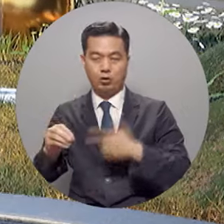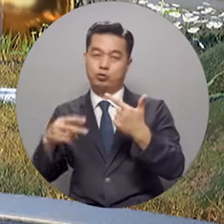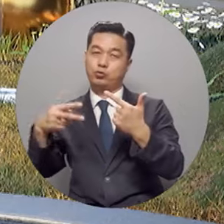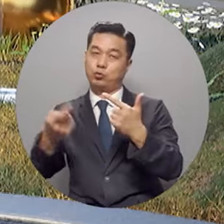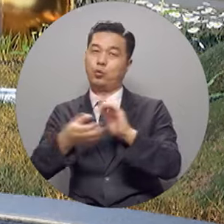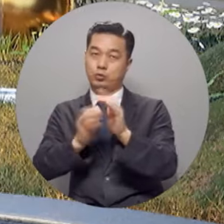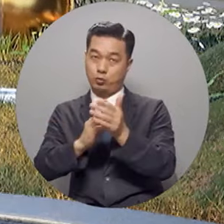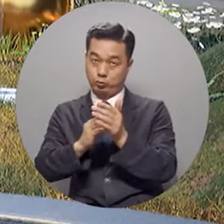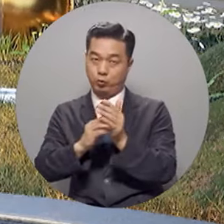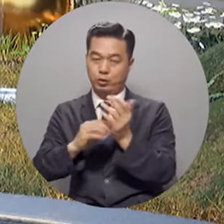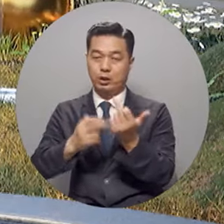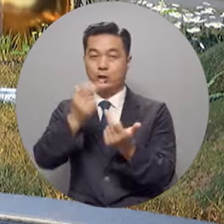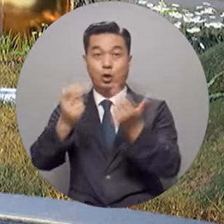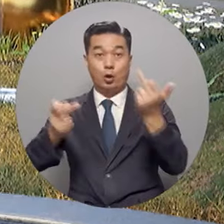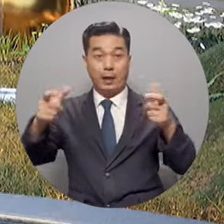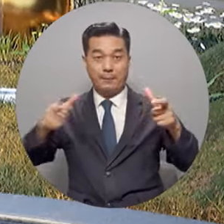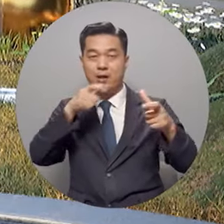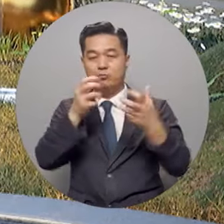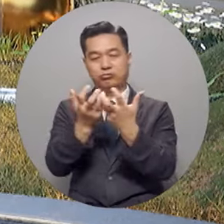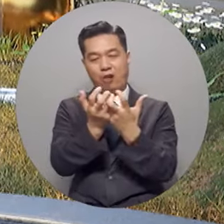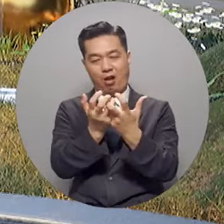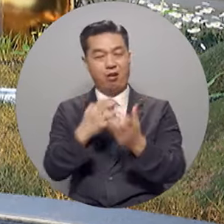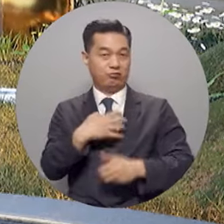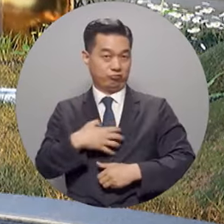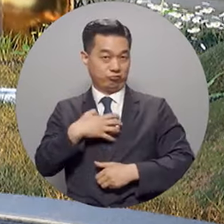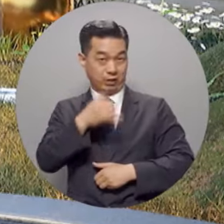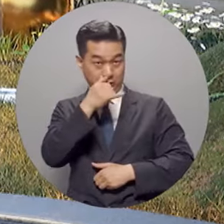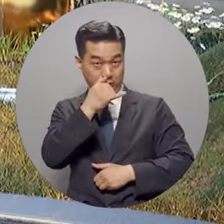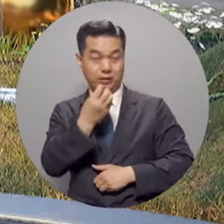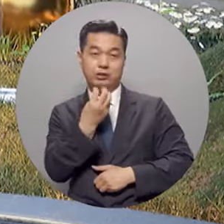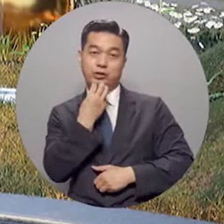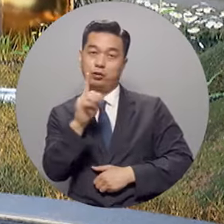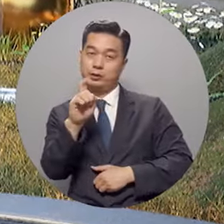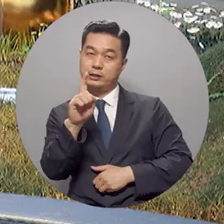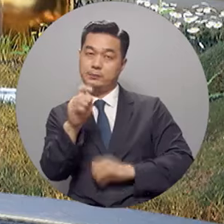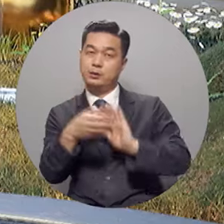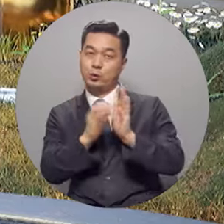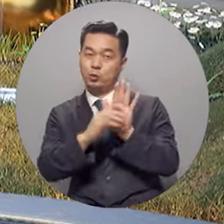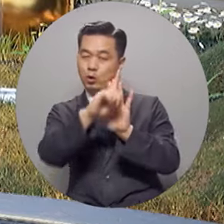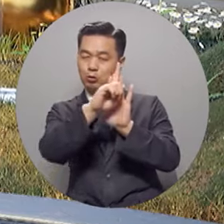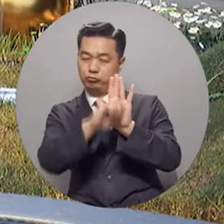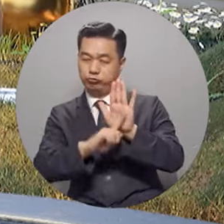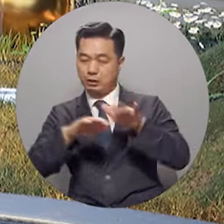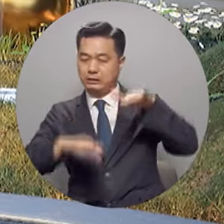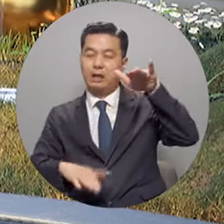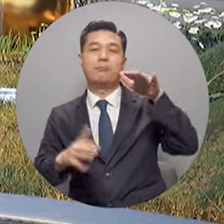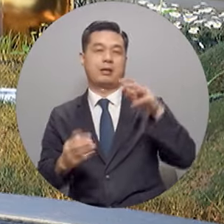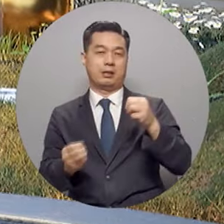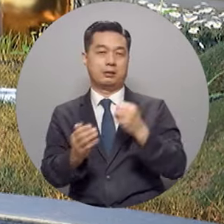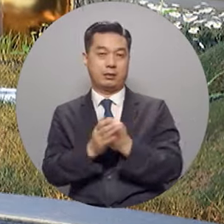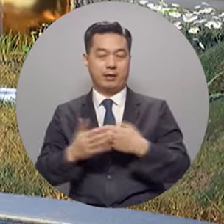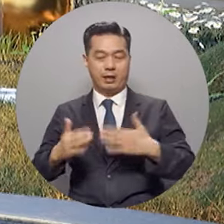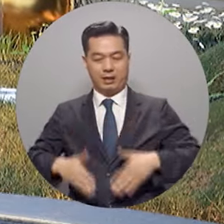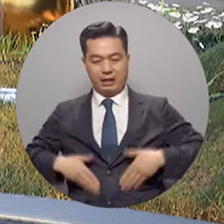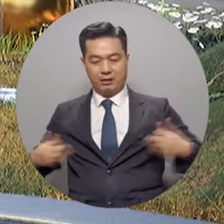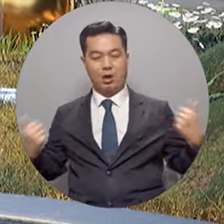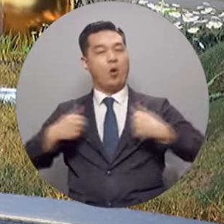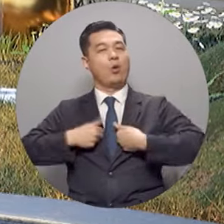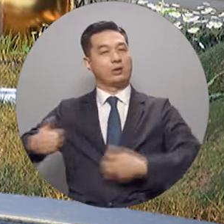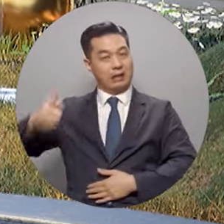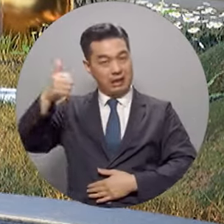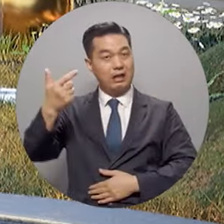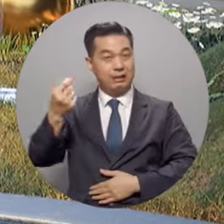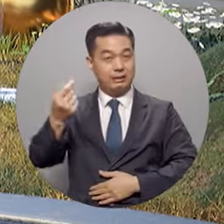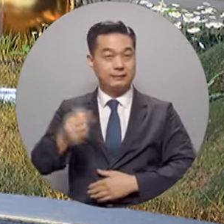무리할 가능성이 있습니다. 서울은 11도로 오늘보다 9도가량 뚝 떨어지겠는데요. 한층 도톰한 외투를 꺼내어